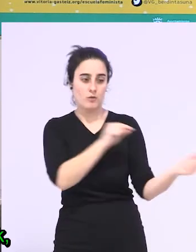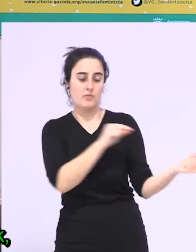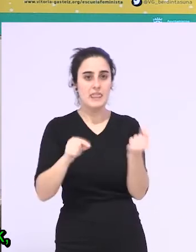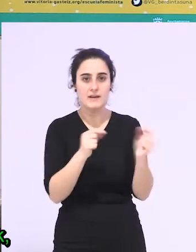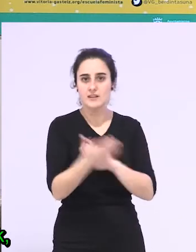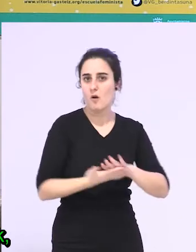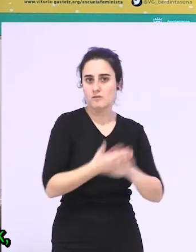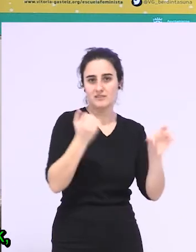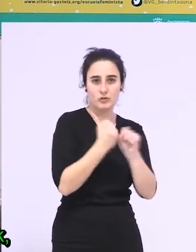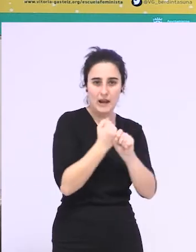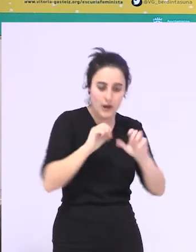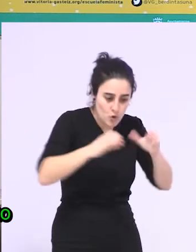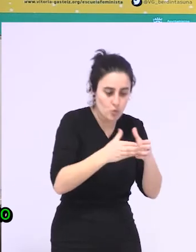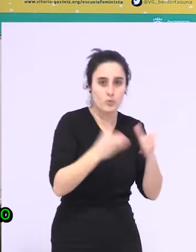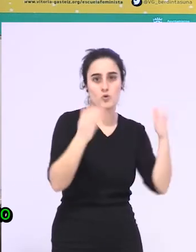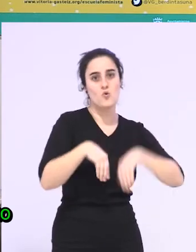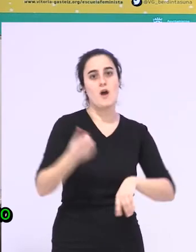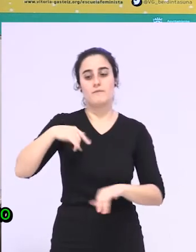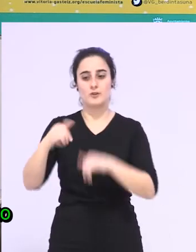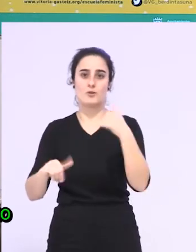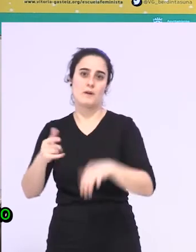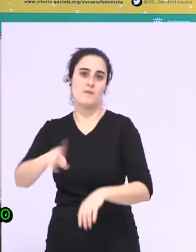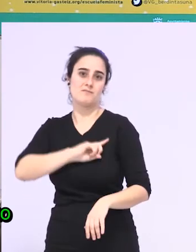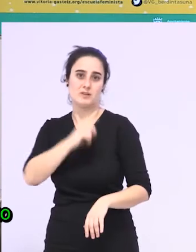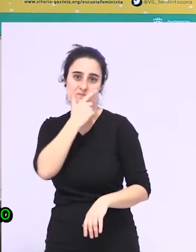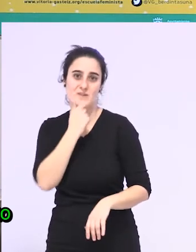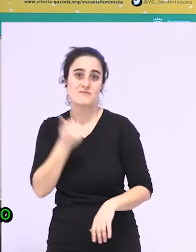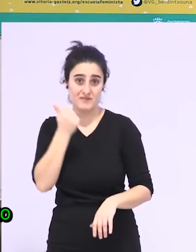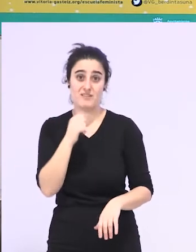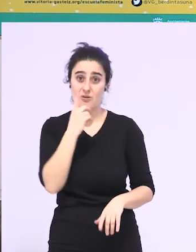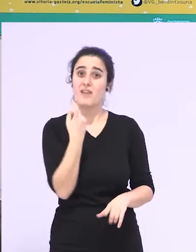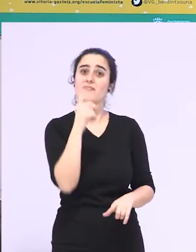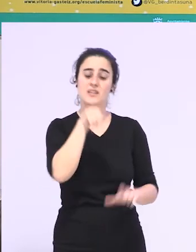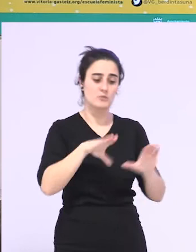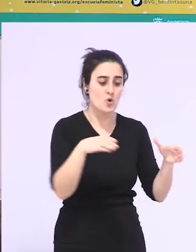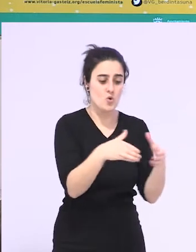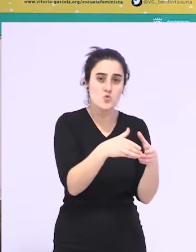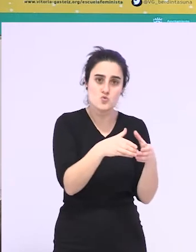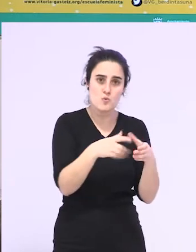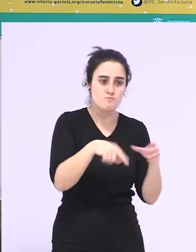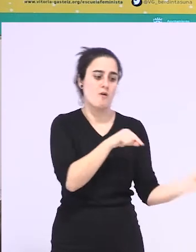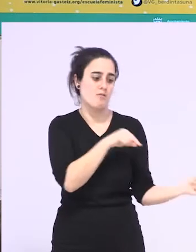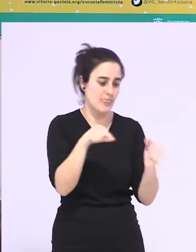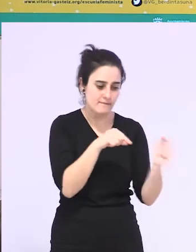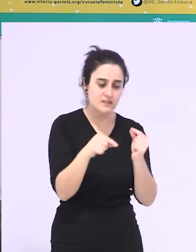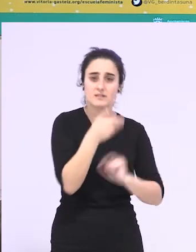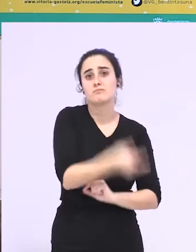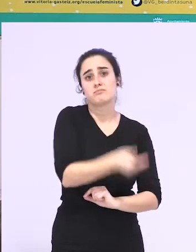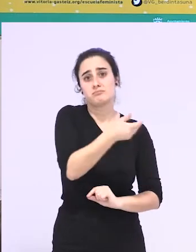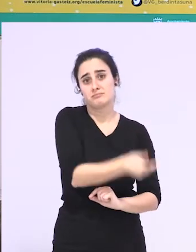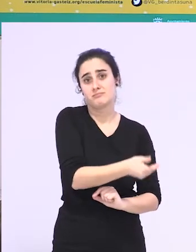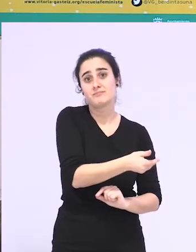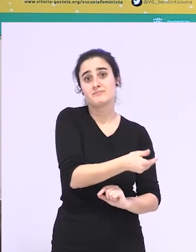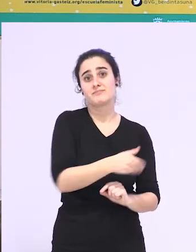dere gaur talde feminista baten izan berdunik, baina kolektibitate baten eztabaidatzeko beharra badago, ez? Eta hori nik